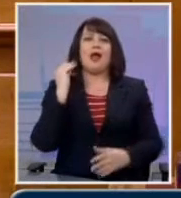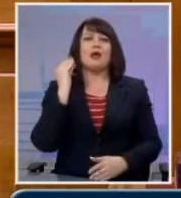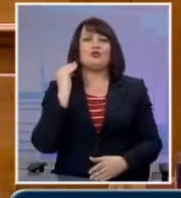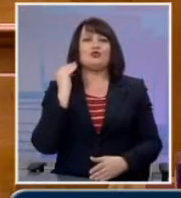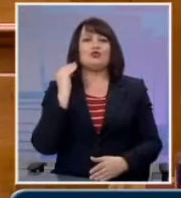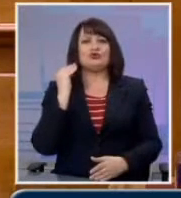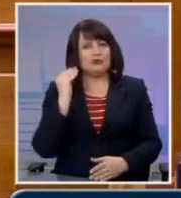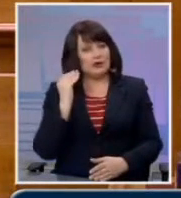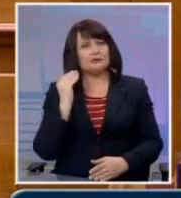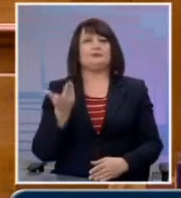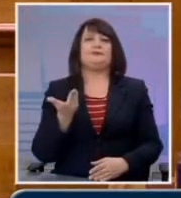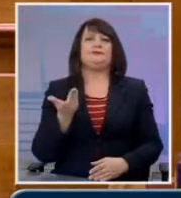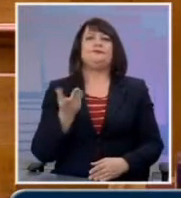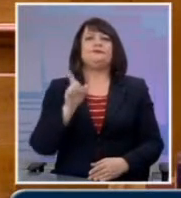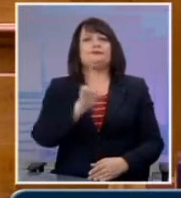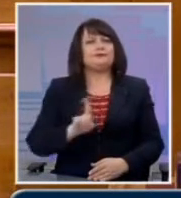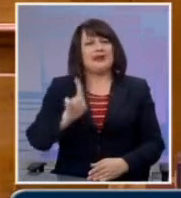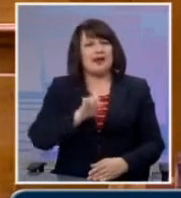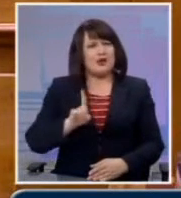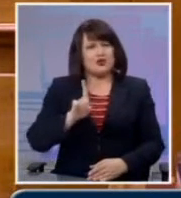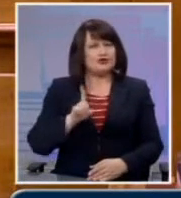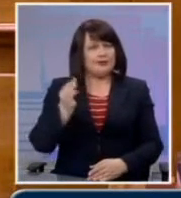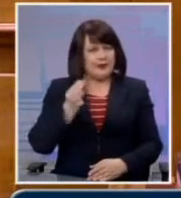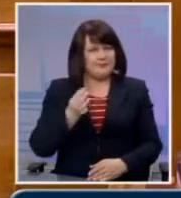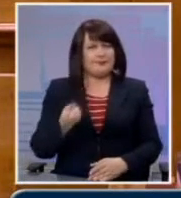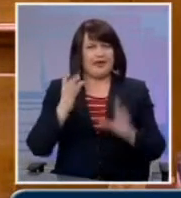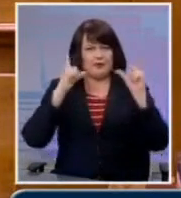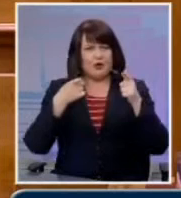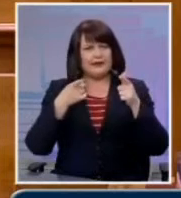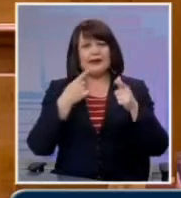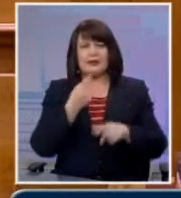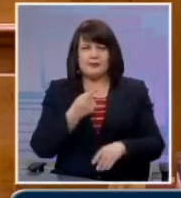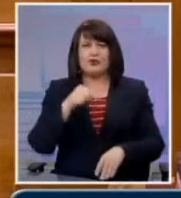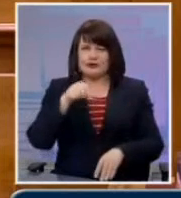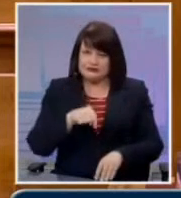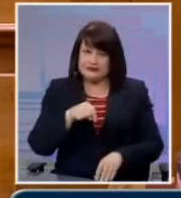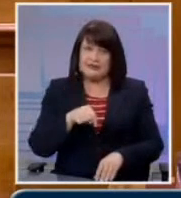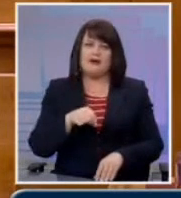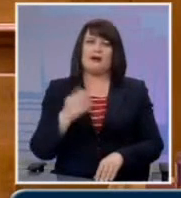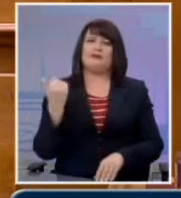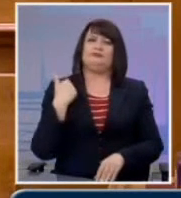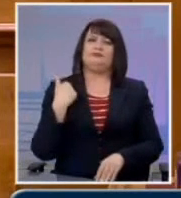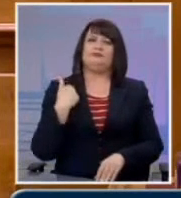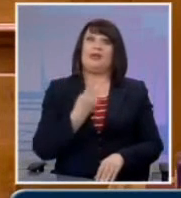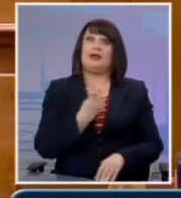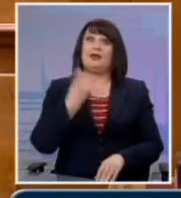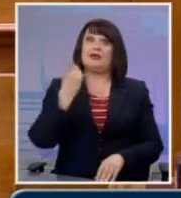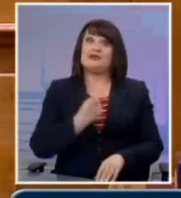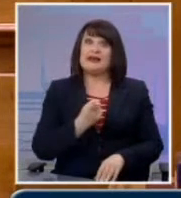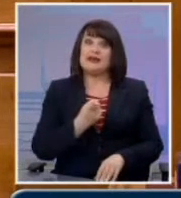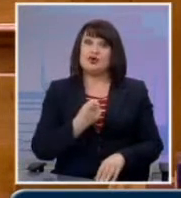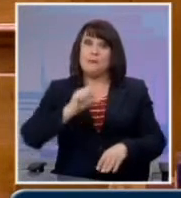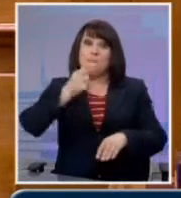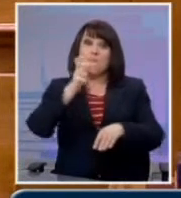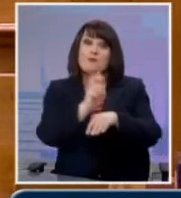της αξιωματικής αντιπολιτεύσεως να λέει ότι σήμερα ζητείται πρωτογενές πλεώνασμα 2% για το